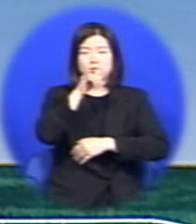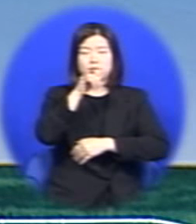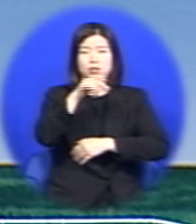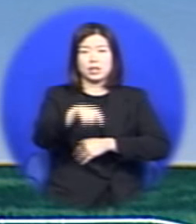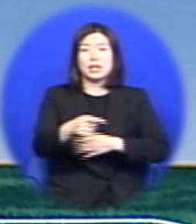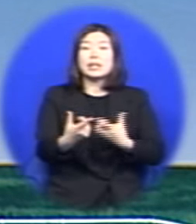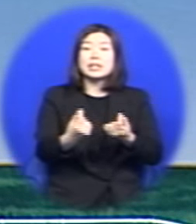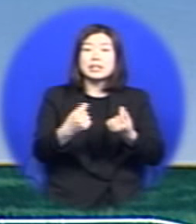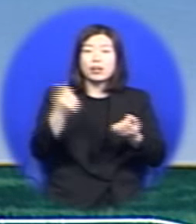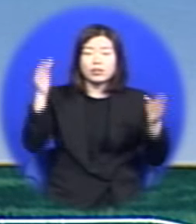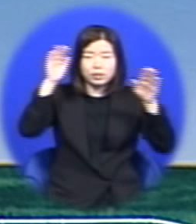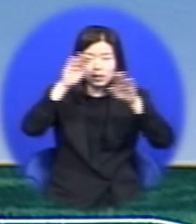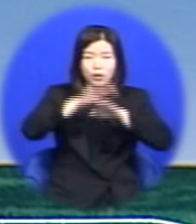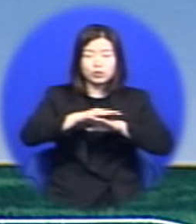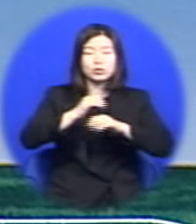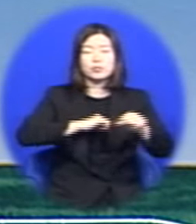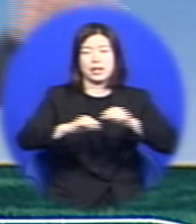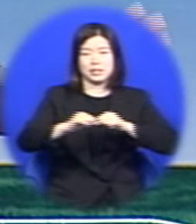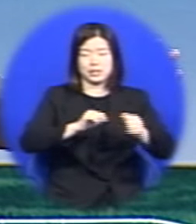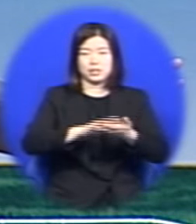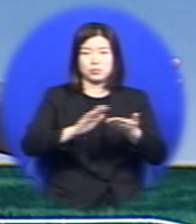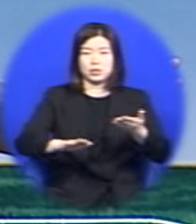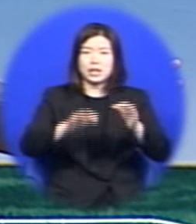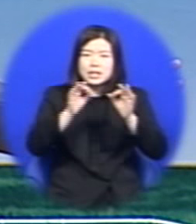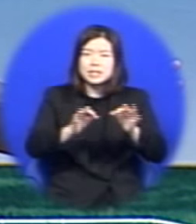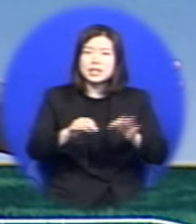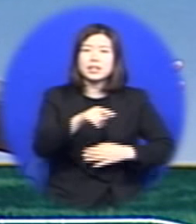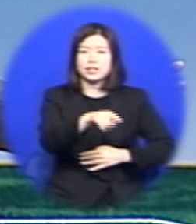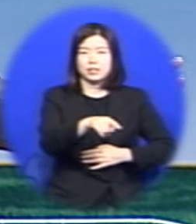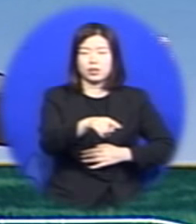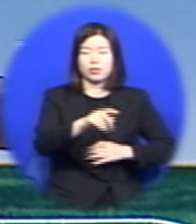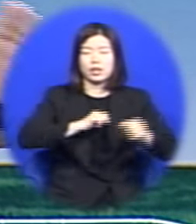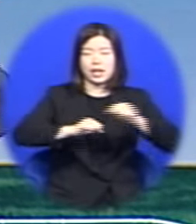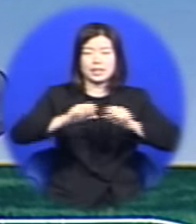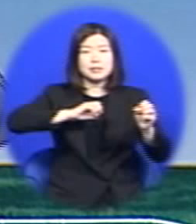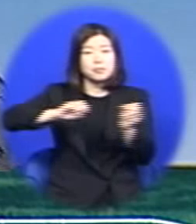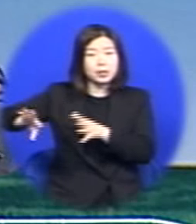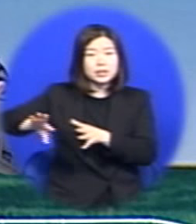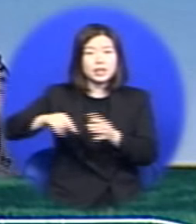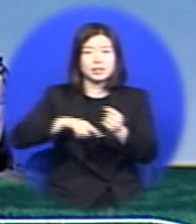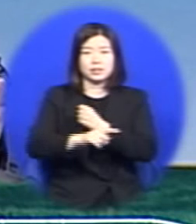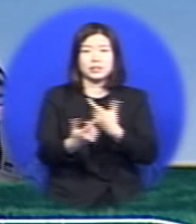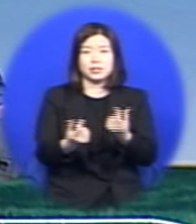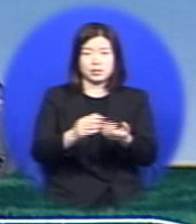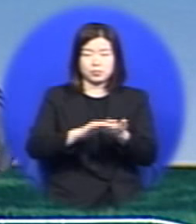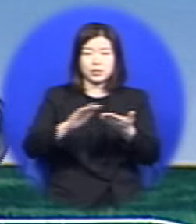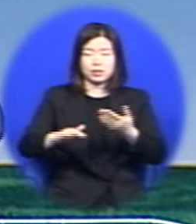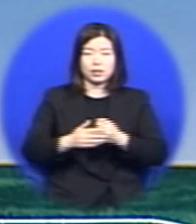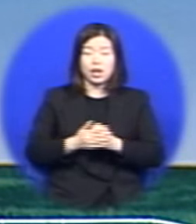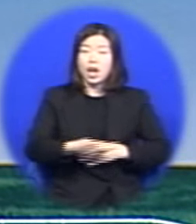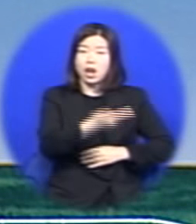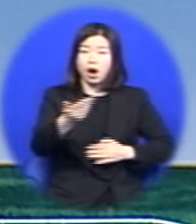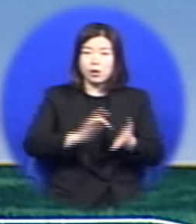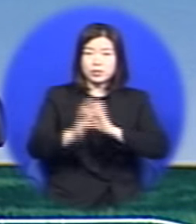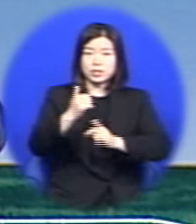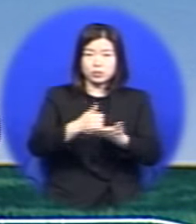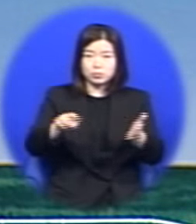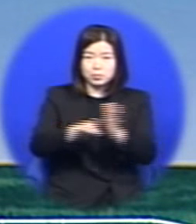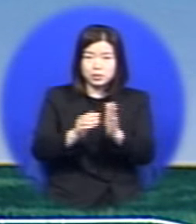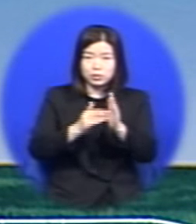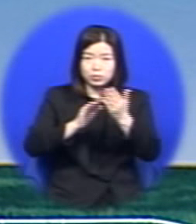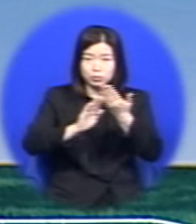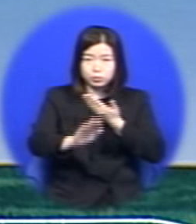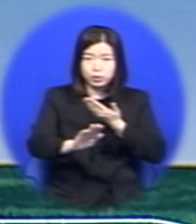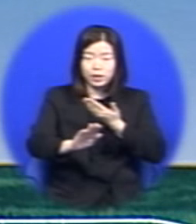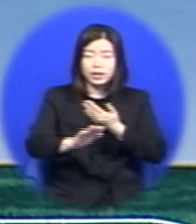어두움의 행실입니다. 이걸 이제는 벗어버리라는 겁니다. 여러분이 예수님을 믿고 나면 더 이상 어두움의